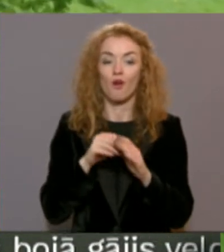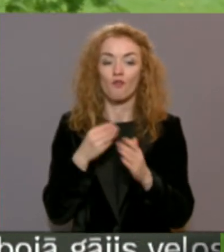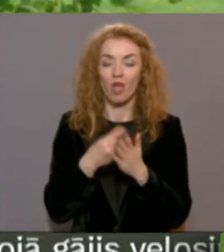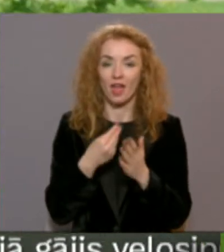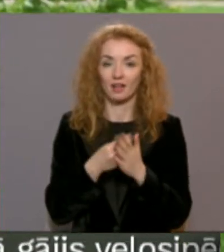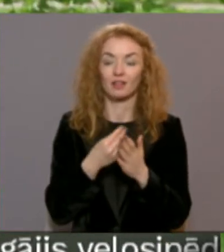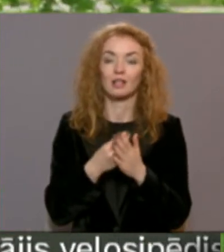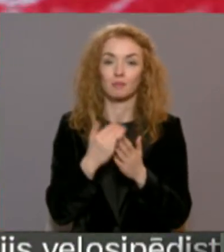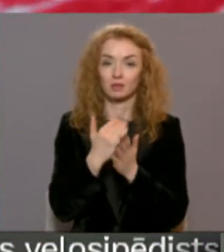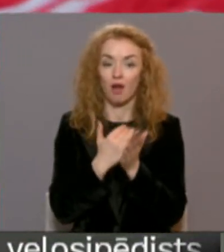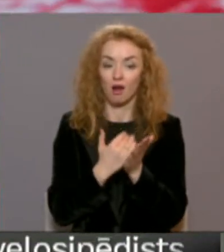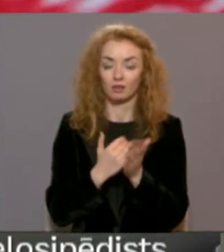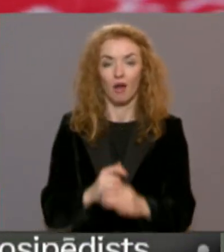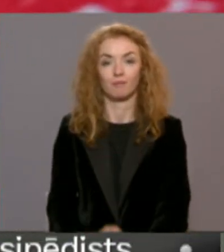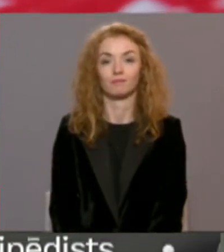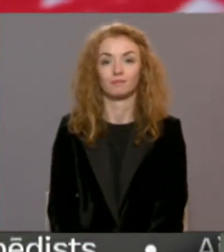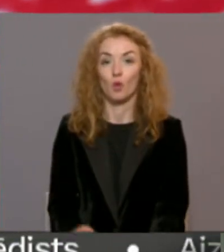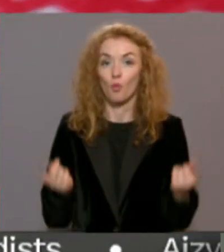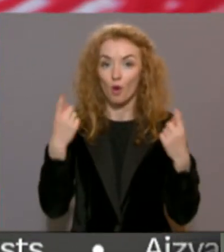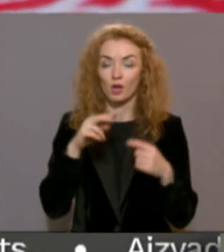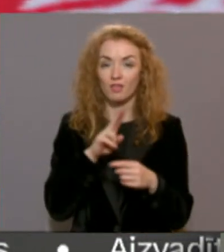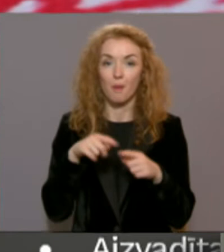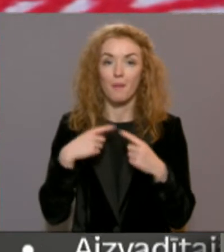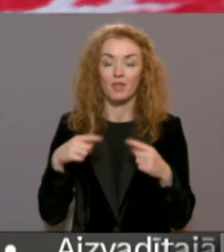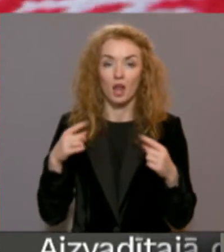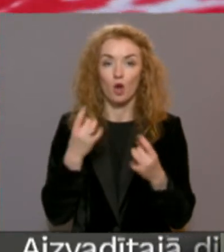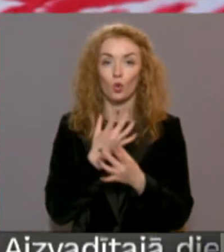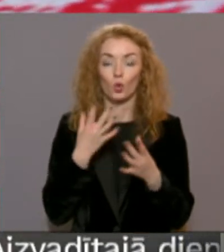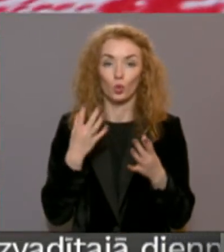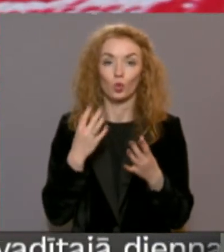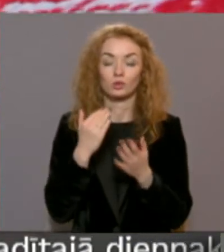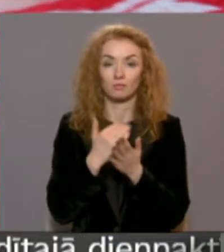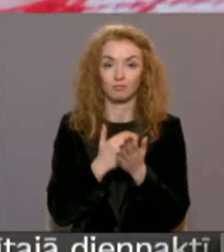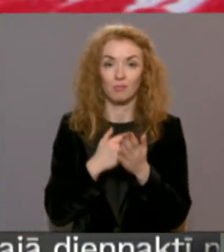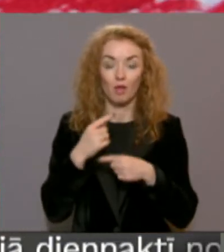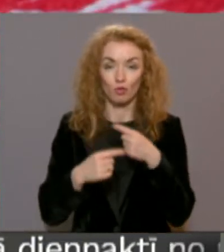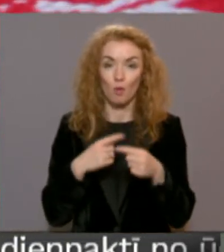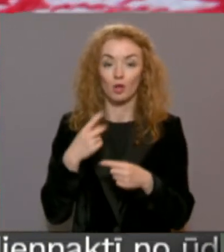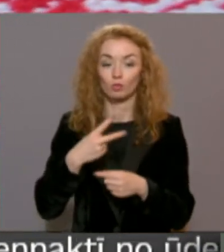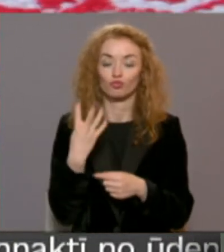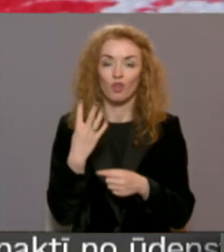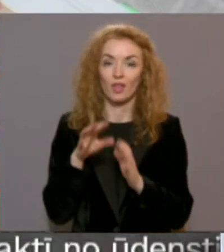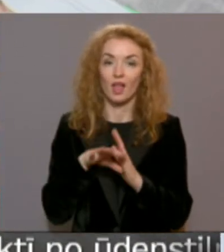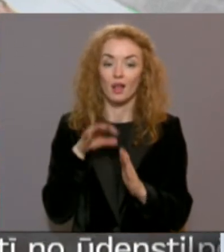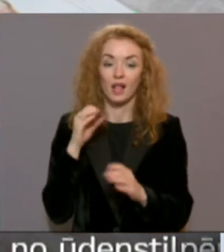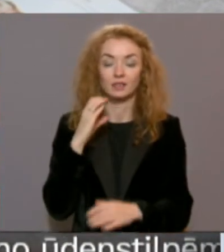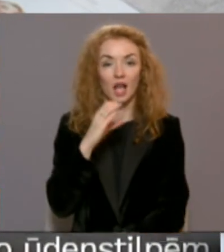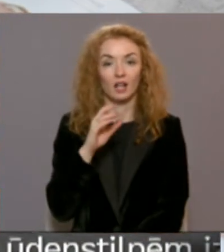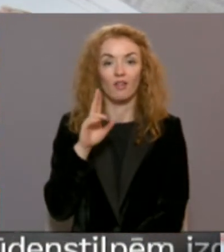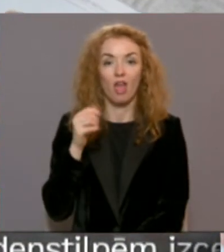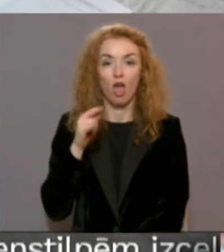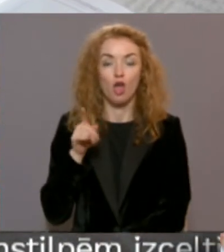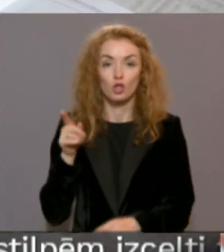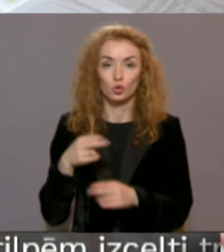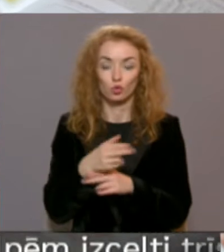kultūras mantojuma sarakstā. Šobrīd nemateriālā kultūras mantojuma sarakstā ir 24 elementi, tādi kā Cārnikavas nēģu ķeršana un